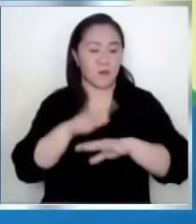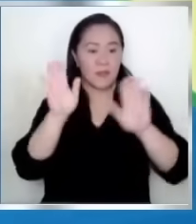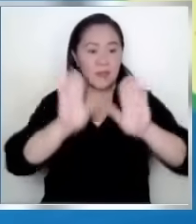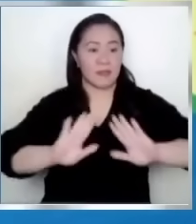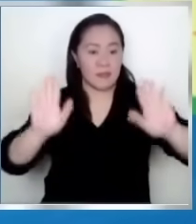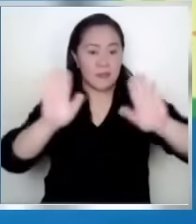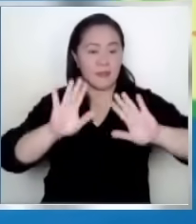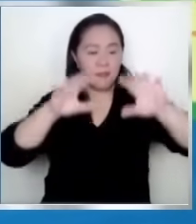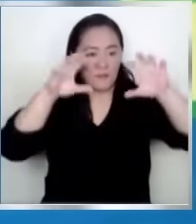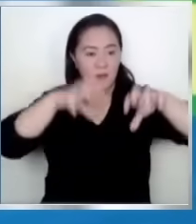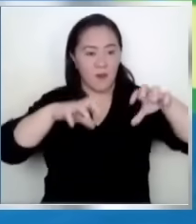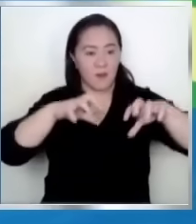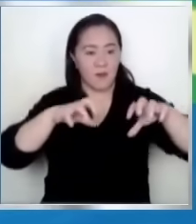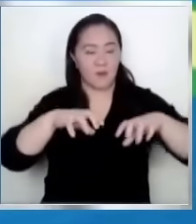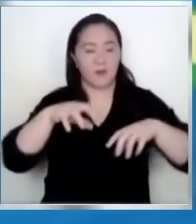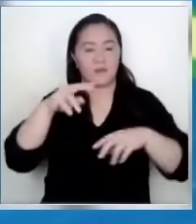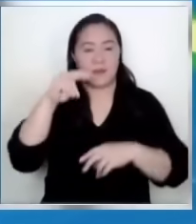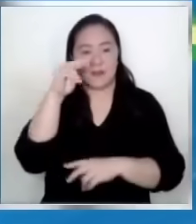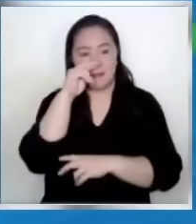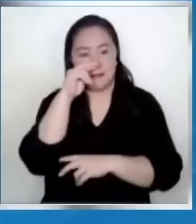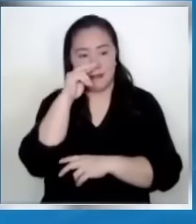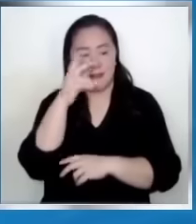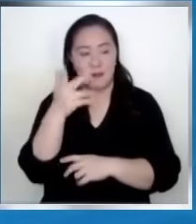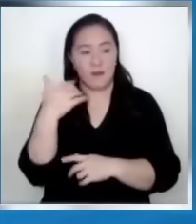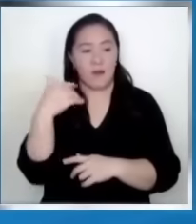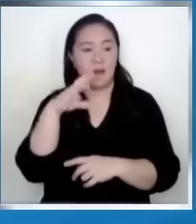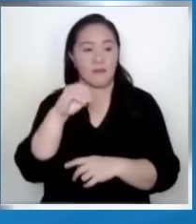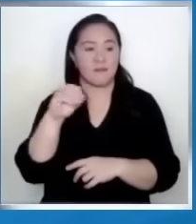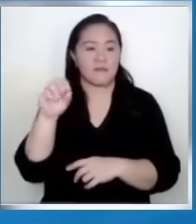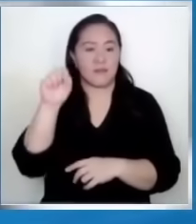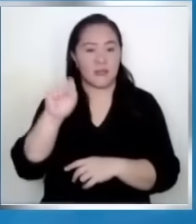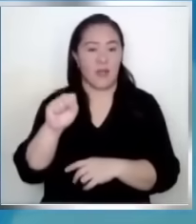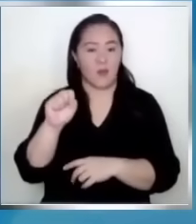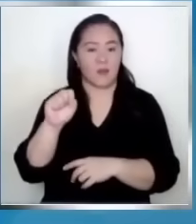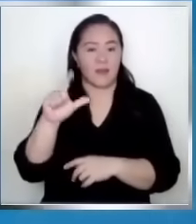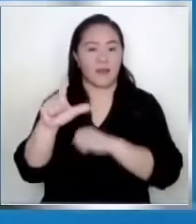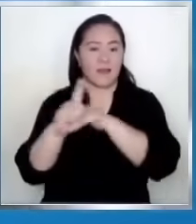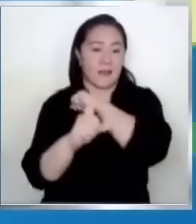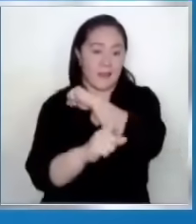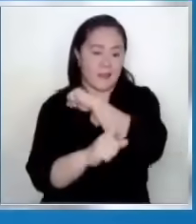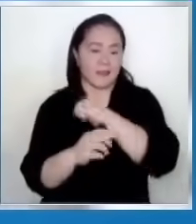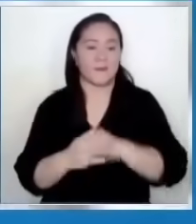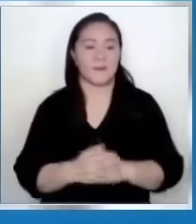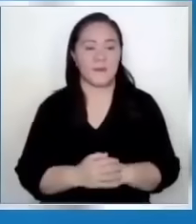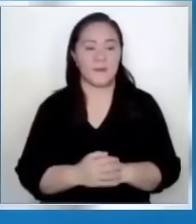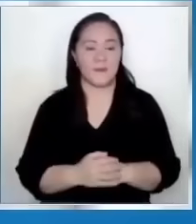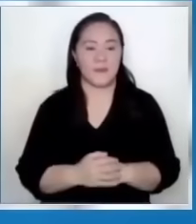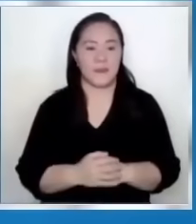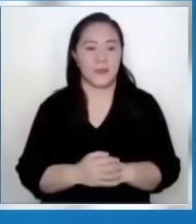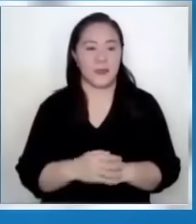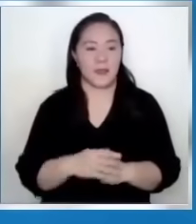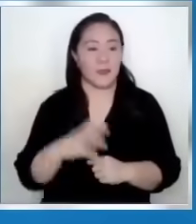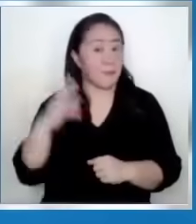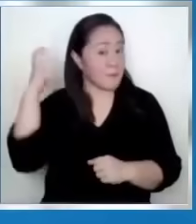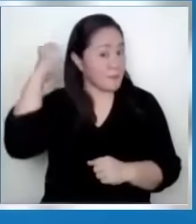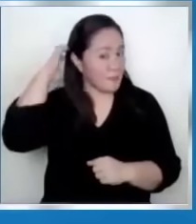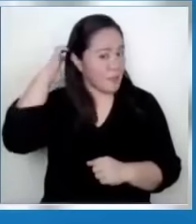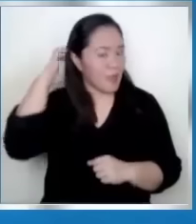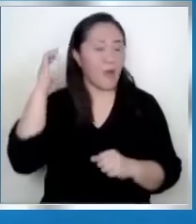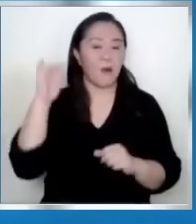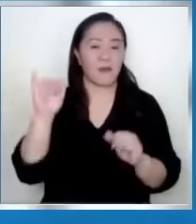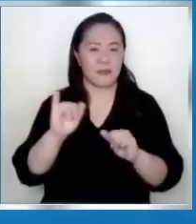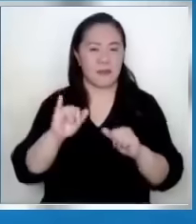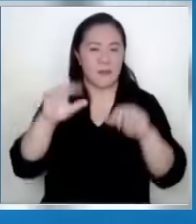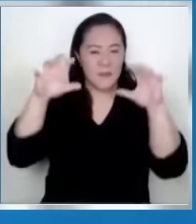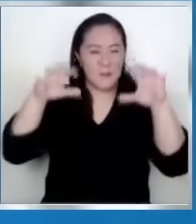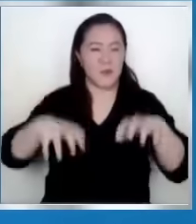Negros Occidental, Aklan at Southern Leyte. Maghanda rin ang mga taga Mindanao dahil malalakas ang ulan tulad